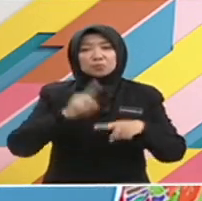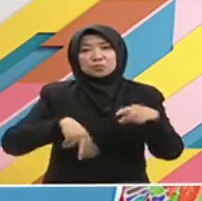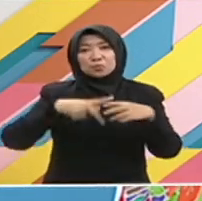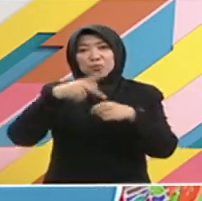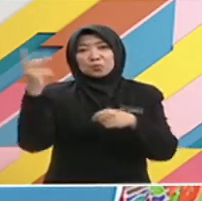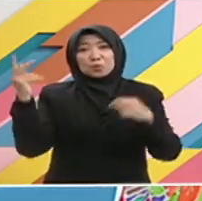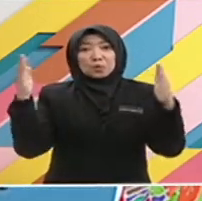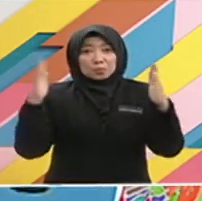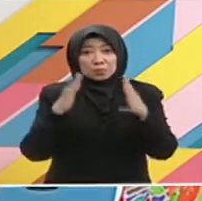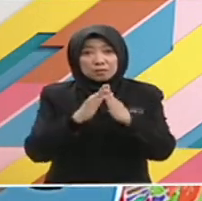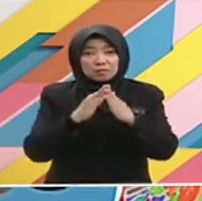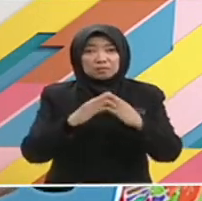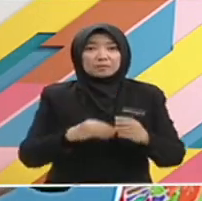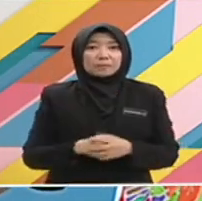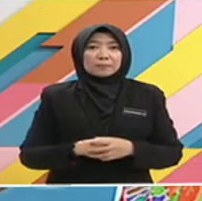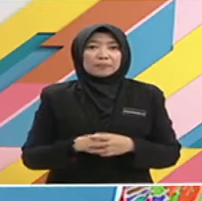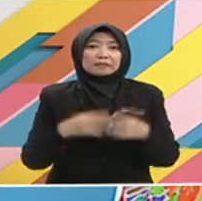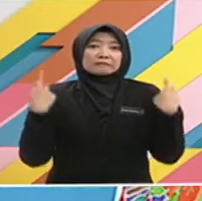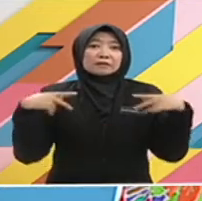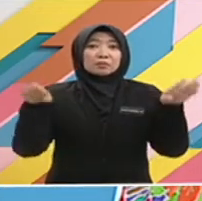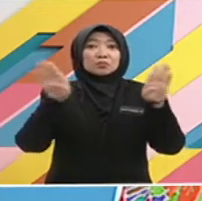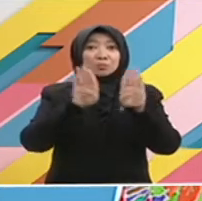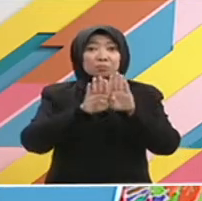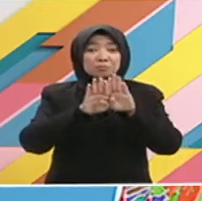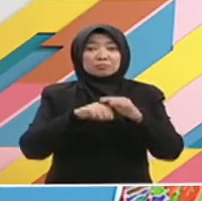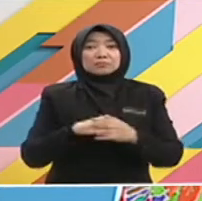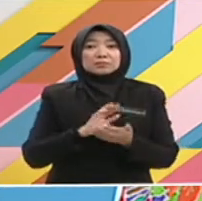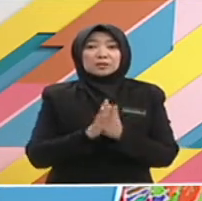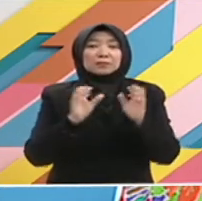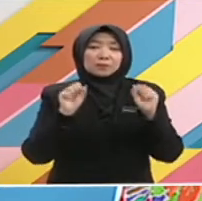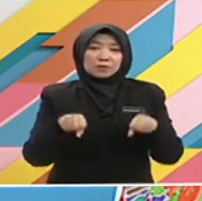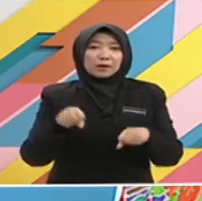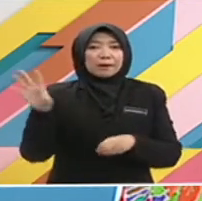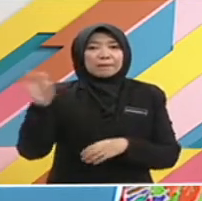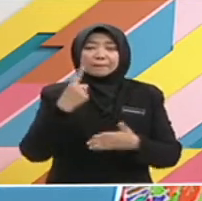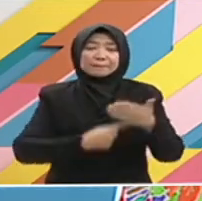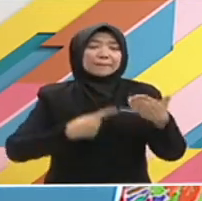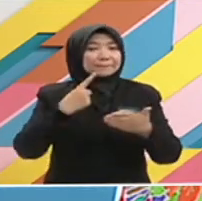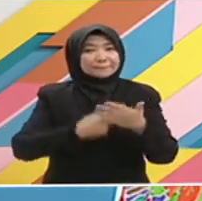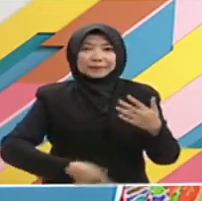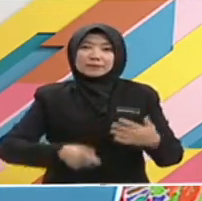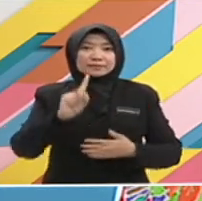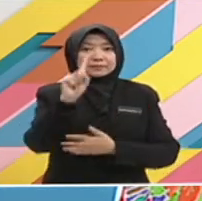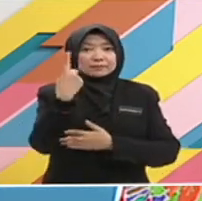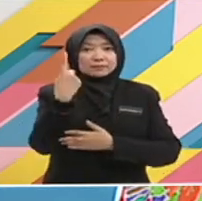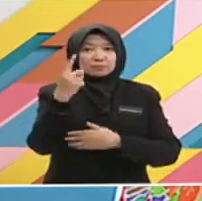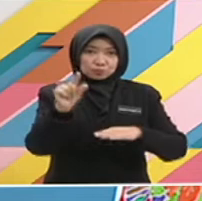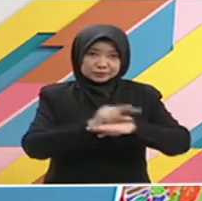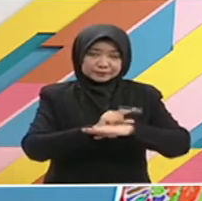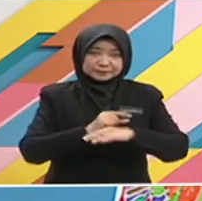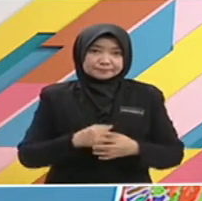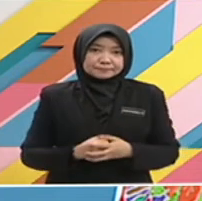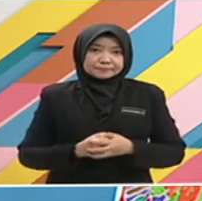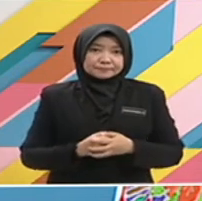membeli barang-barang, kedai buku pun tutup kan. Betul. Jadi kita boleh ambil apa saja yang ada di rumahlah. Kemudian kita perlukan benang